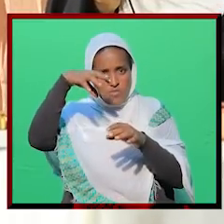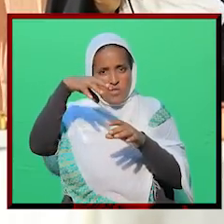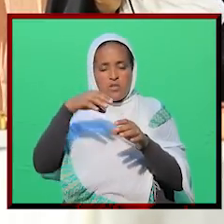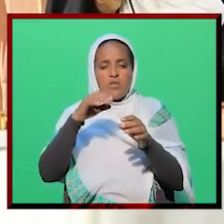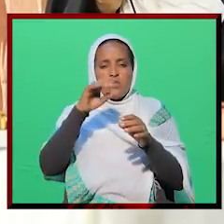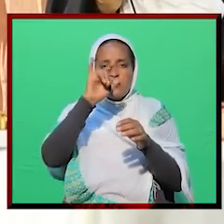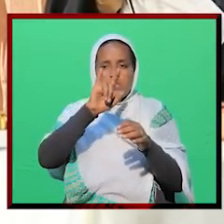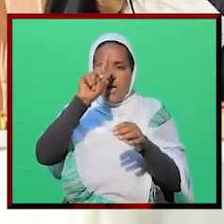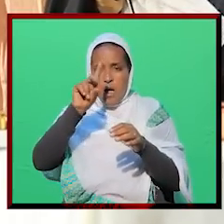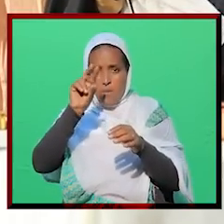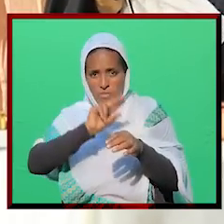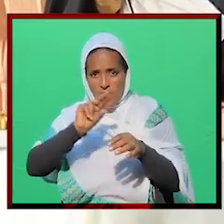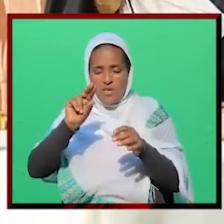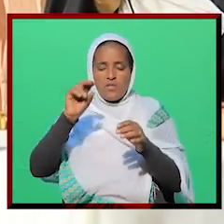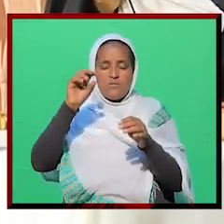ከሌላ አካል ብርሃን አይሻም